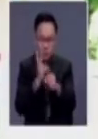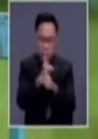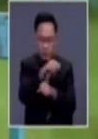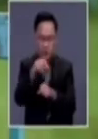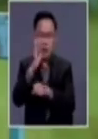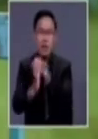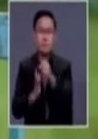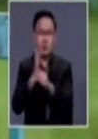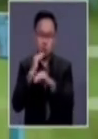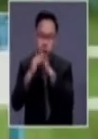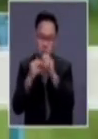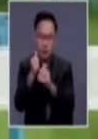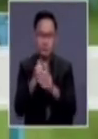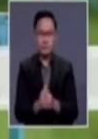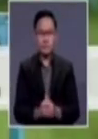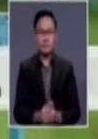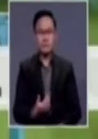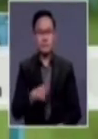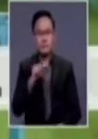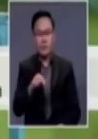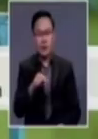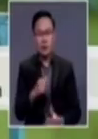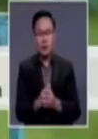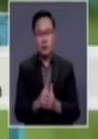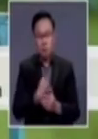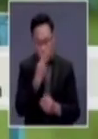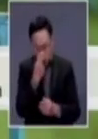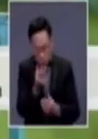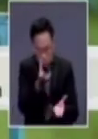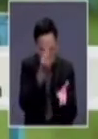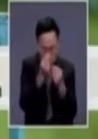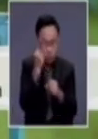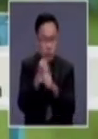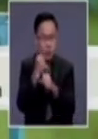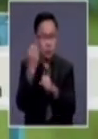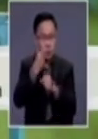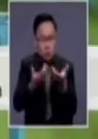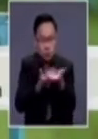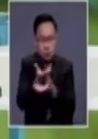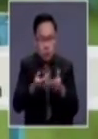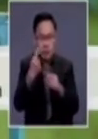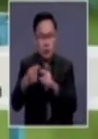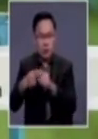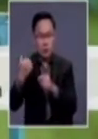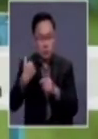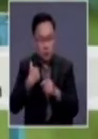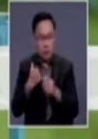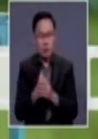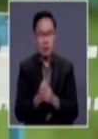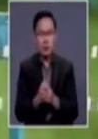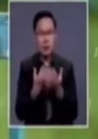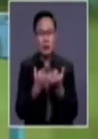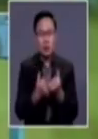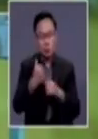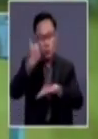ปี คือจากการที่มาลงพื้นที่ทุกครั้งเราก็จะได้ประชุมเวิร์คช็อปกับทั้งผู้บริหารส